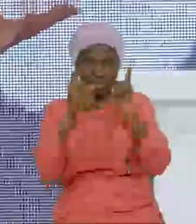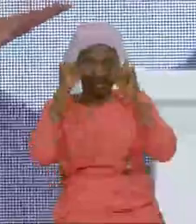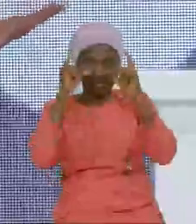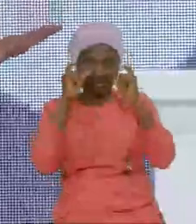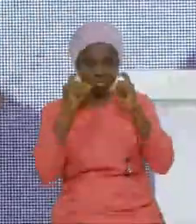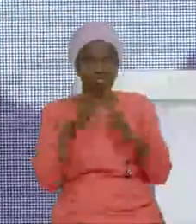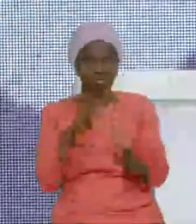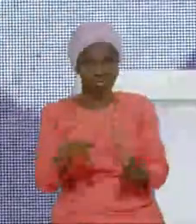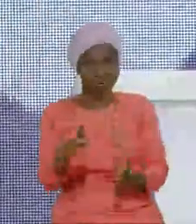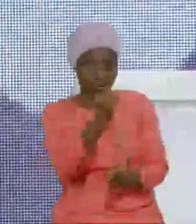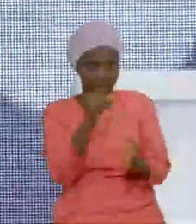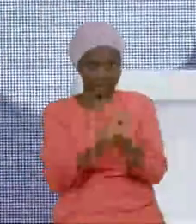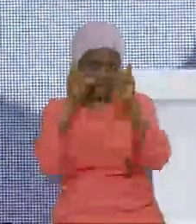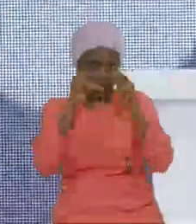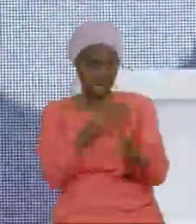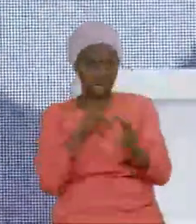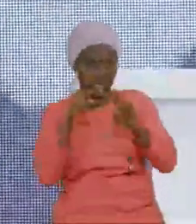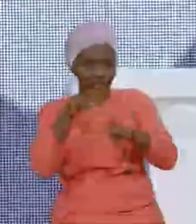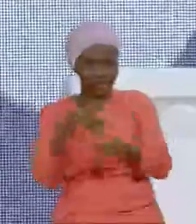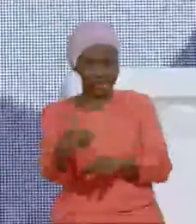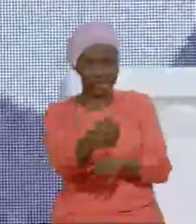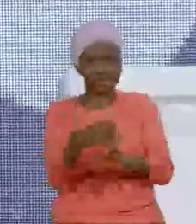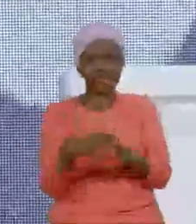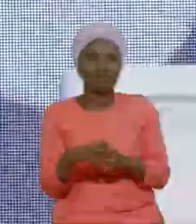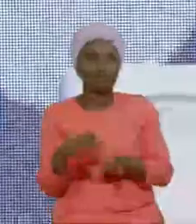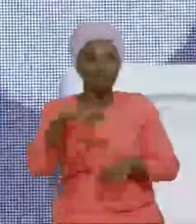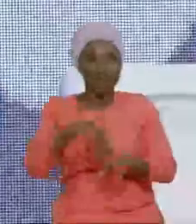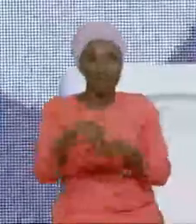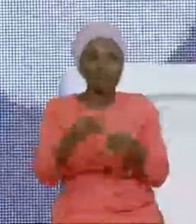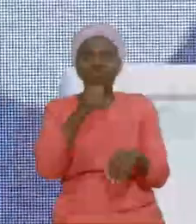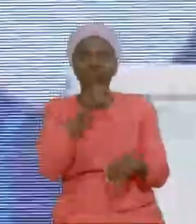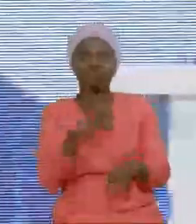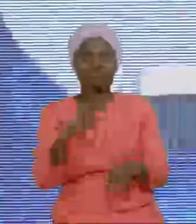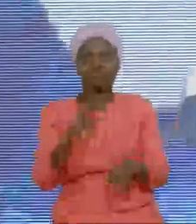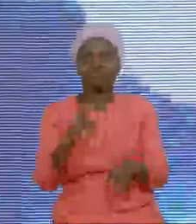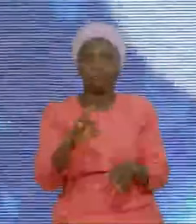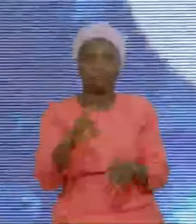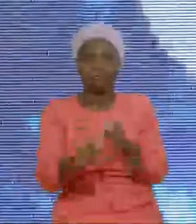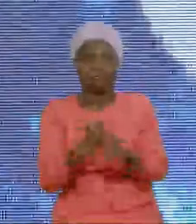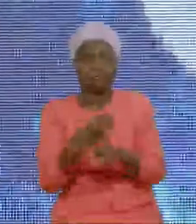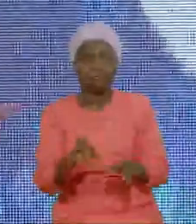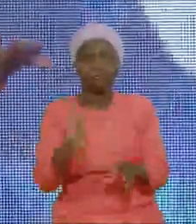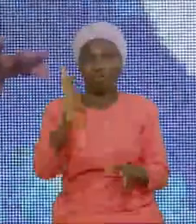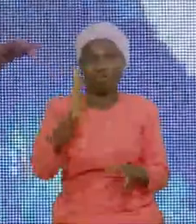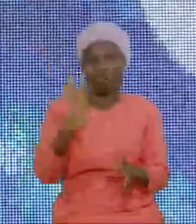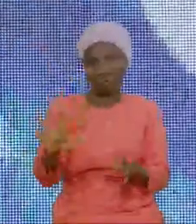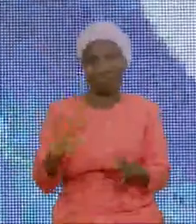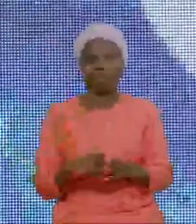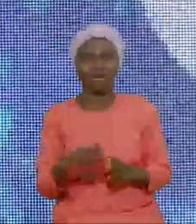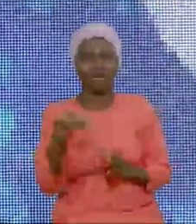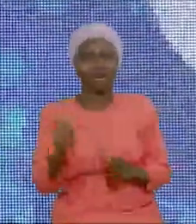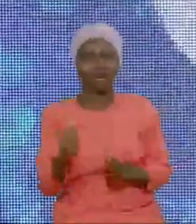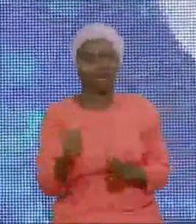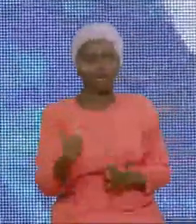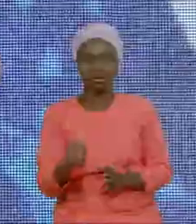then look at yourself at 25. Et regardez-vous à 25 ans. A remarkable change has happened